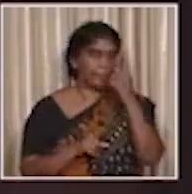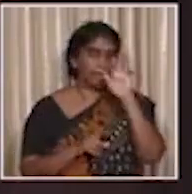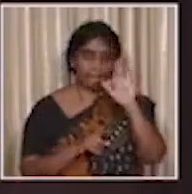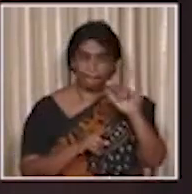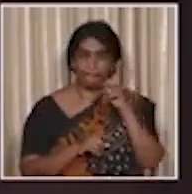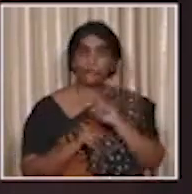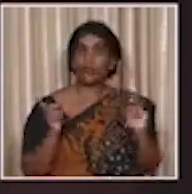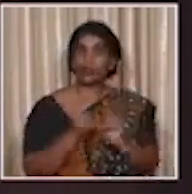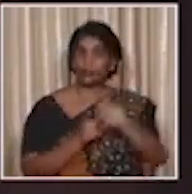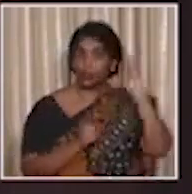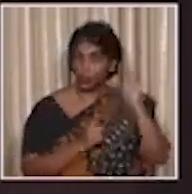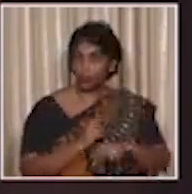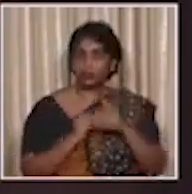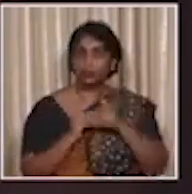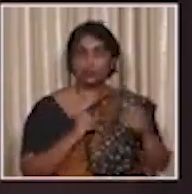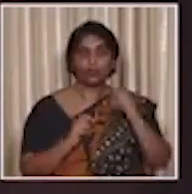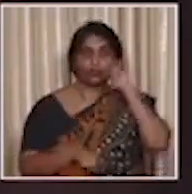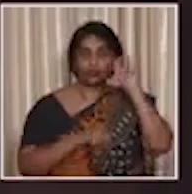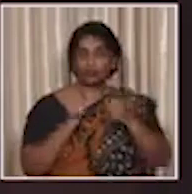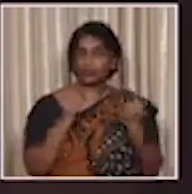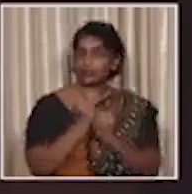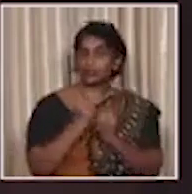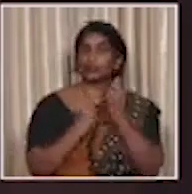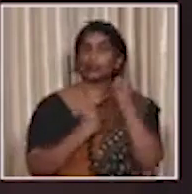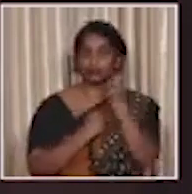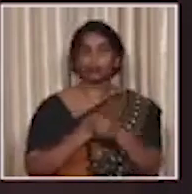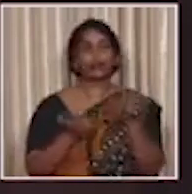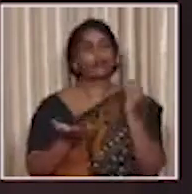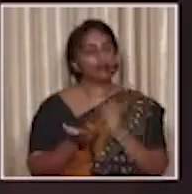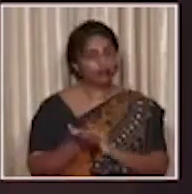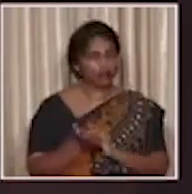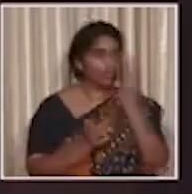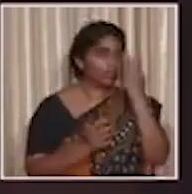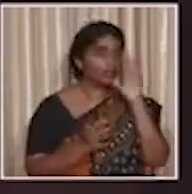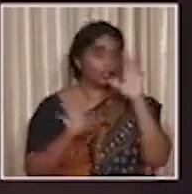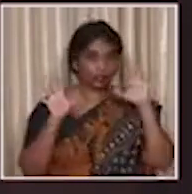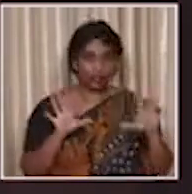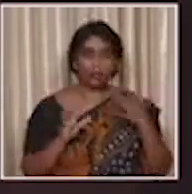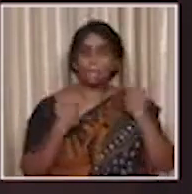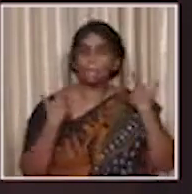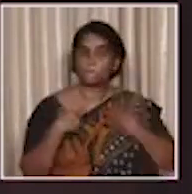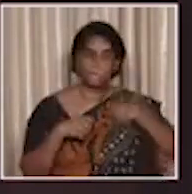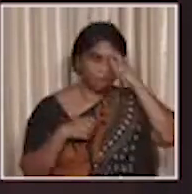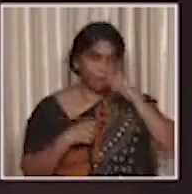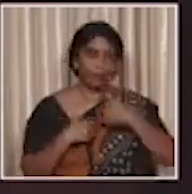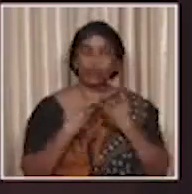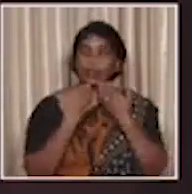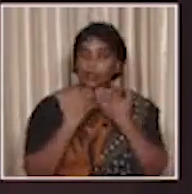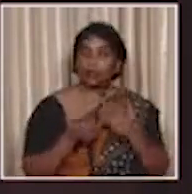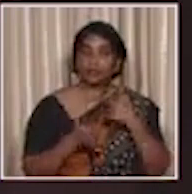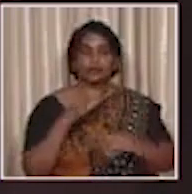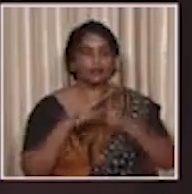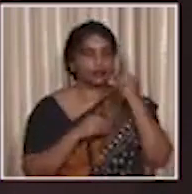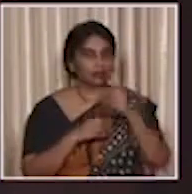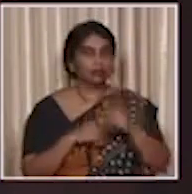දී යුද්ධය ජයග්‍රහණය කරන්න ජනතාව සහයෝගය දුන්නාම නැවත වතාවක් 2010 දී මහින්ද මහත්තයාට කෘතගුණ සලකන තමයි ඡන්දෙ